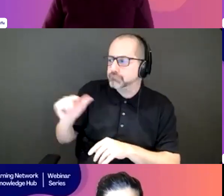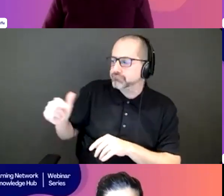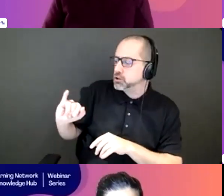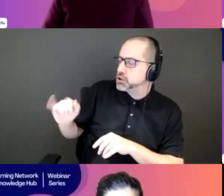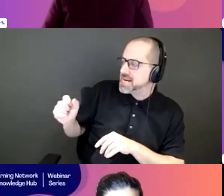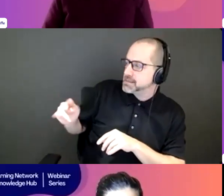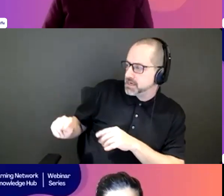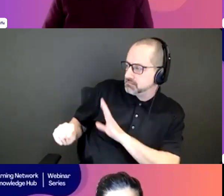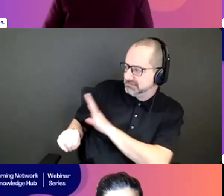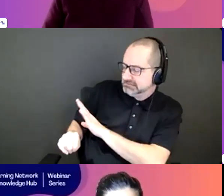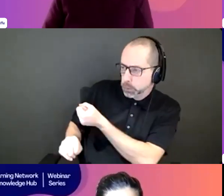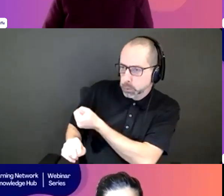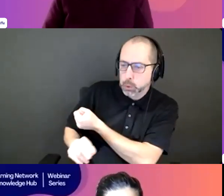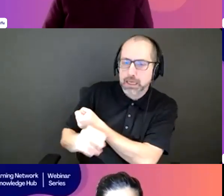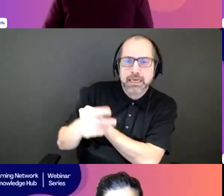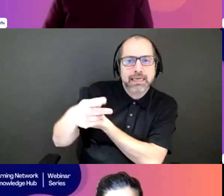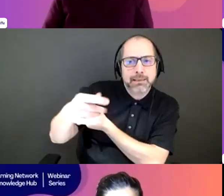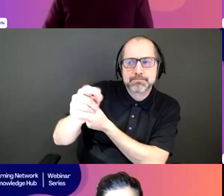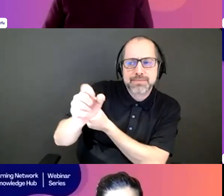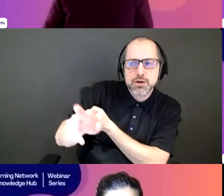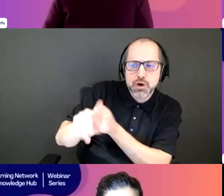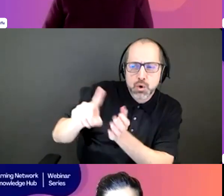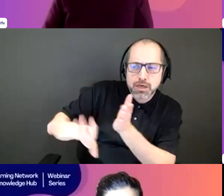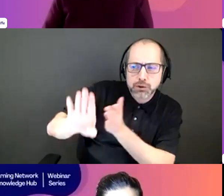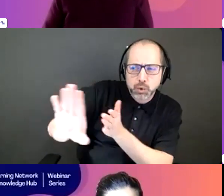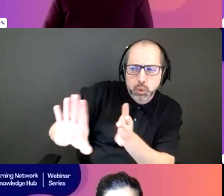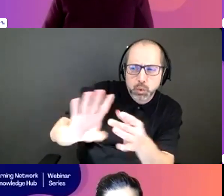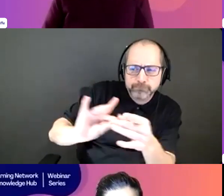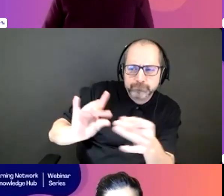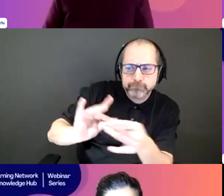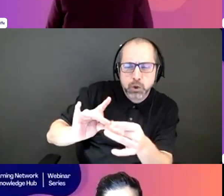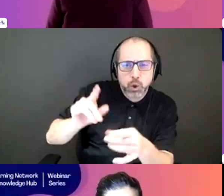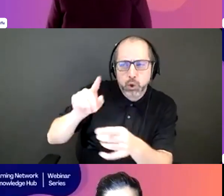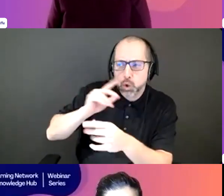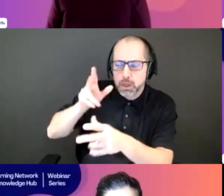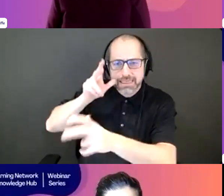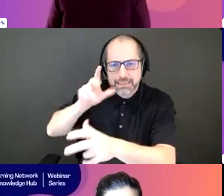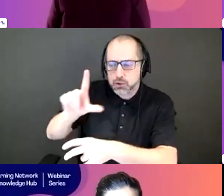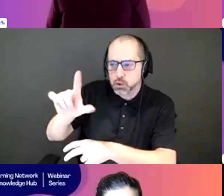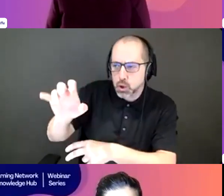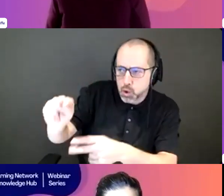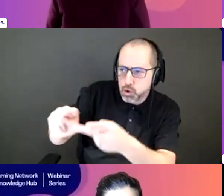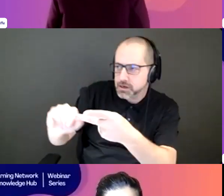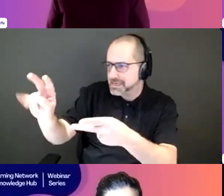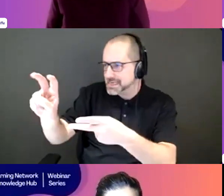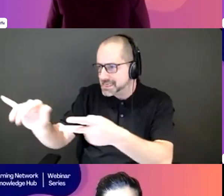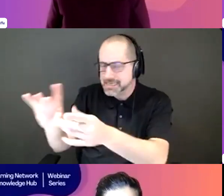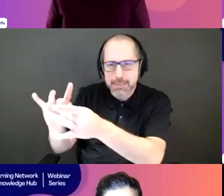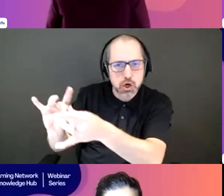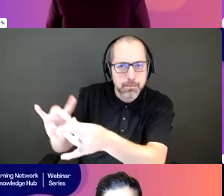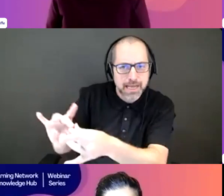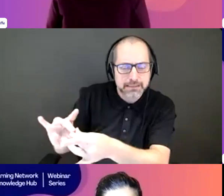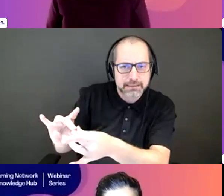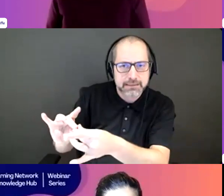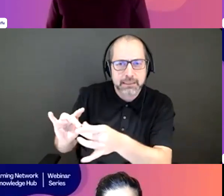avant de me tourner vers jazzman j'ai vu demander à Peter de votre part lorsque vous entendez les commentaires